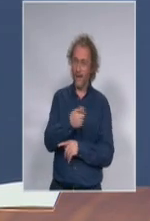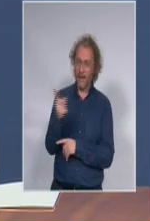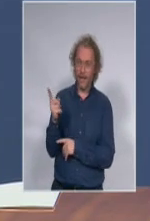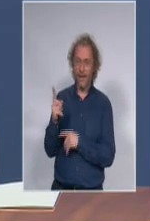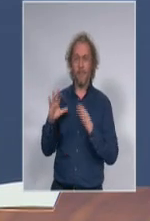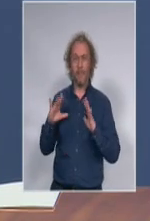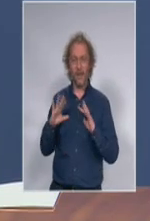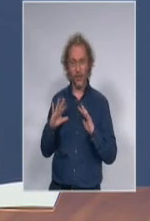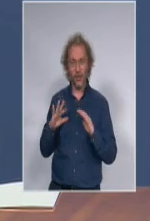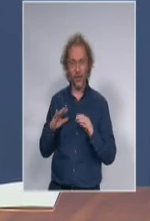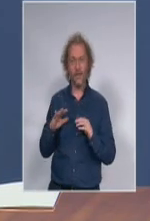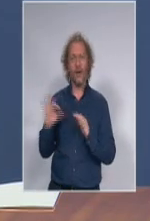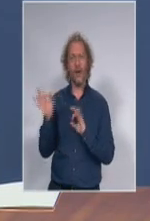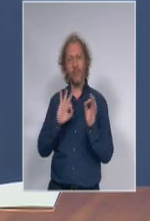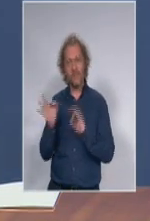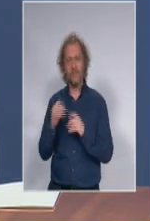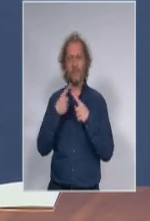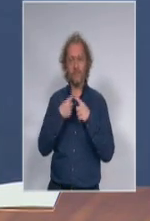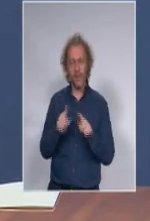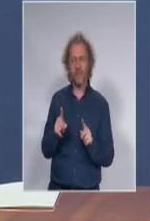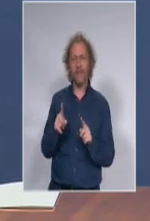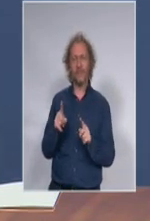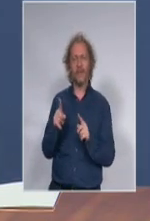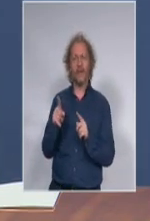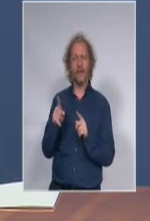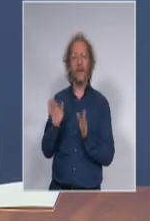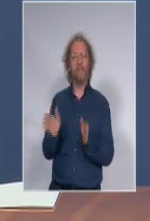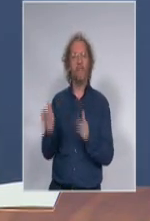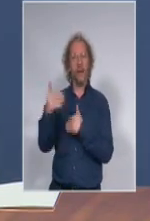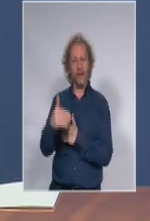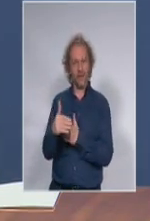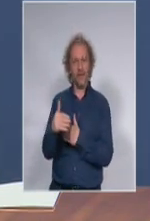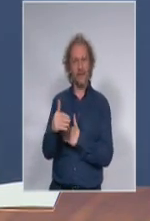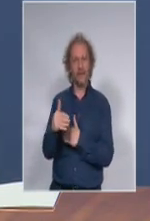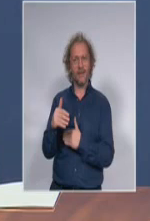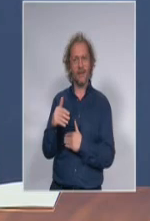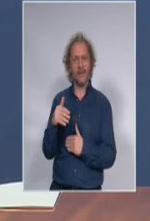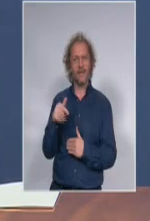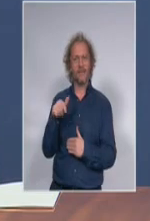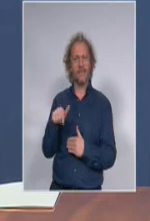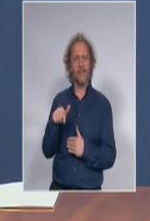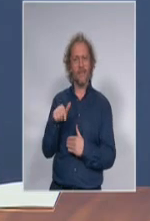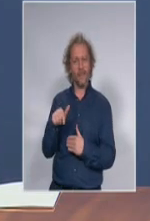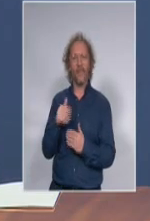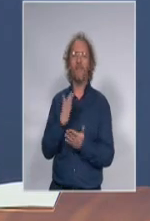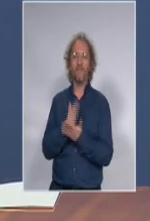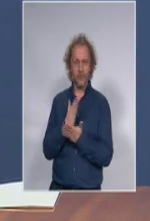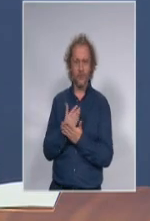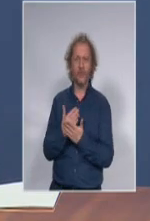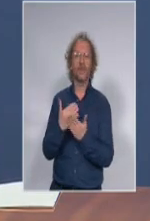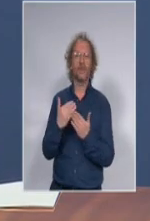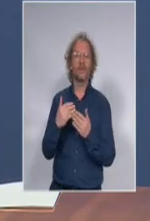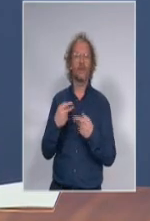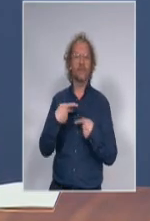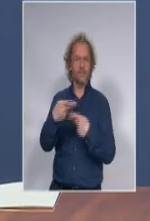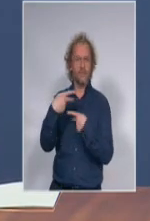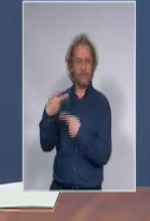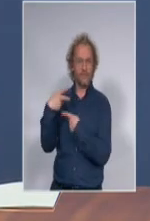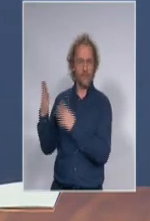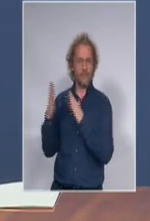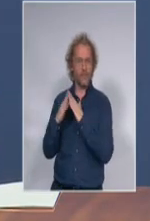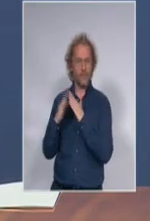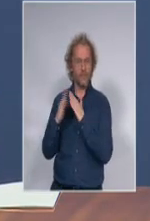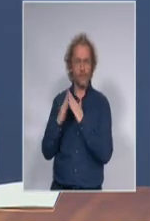obezbediti posebne pakete i na svaku od adresa tih 173.000 penzionera ti paketići će doći i na to ljudi